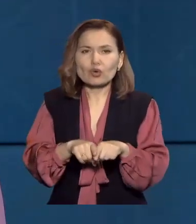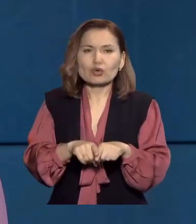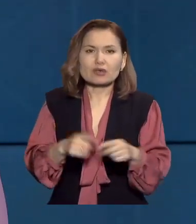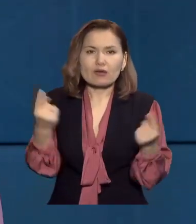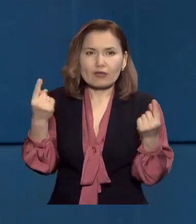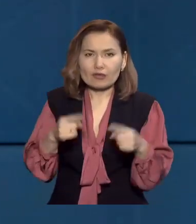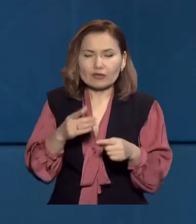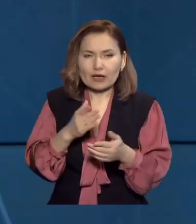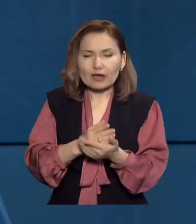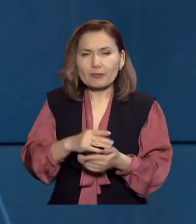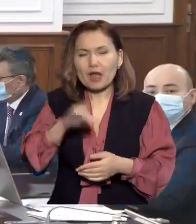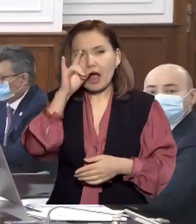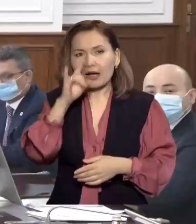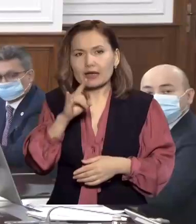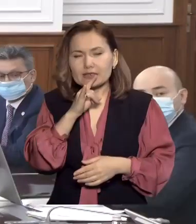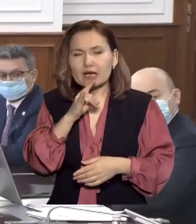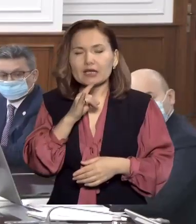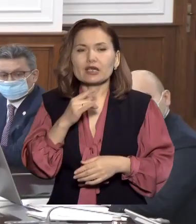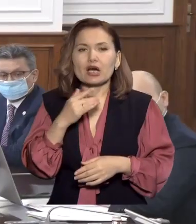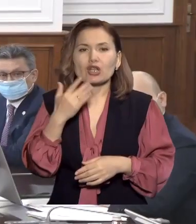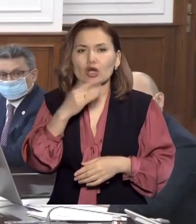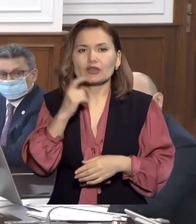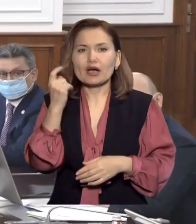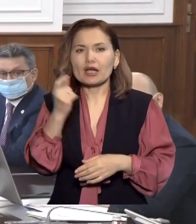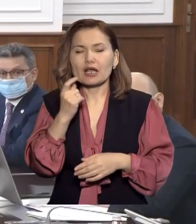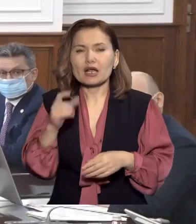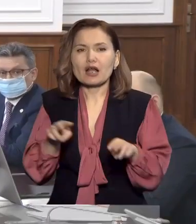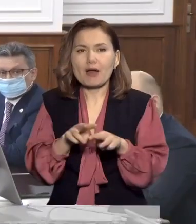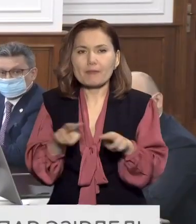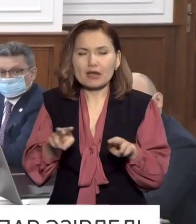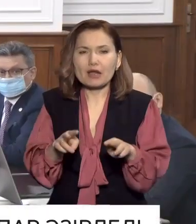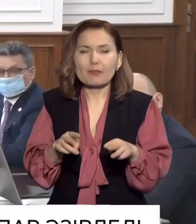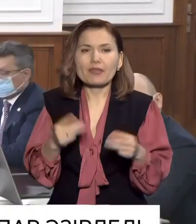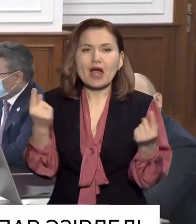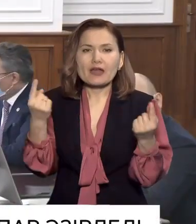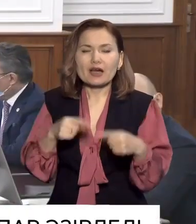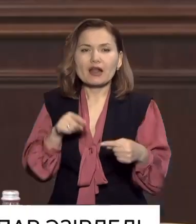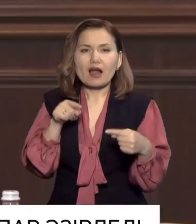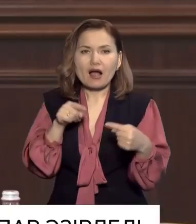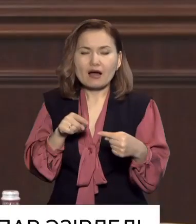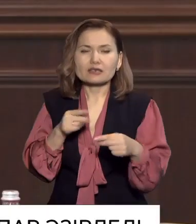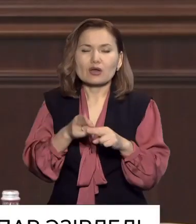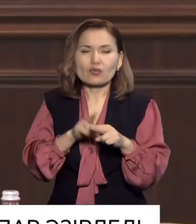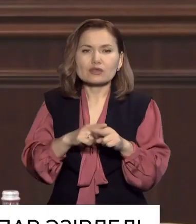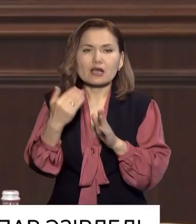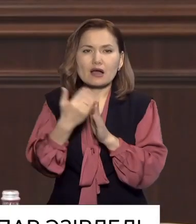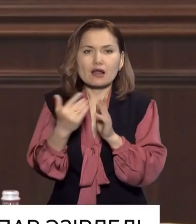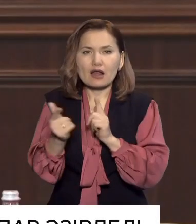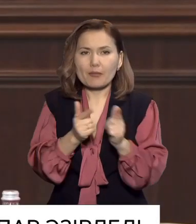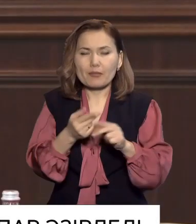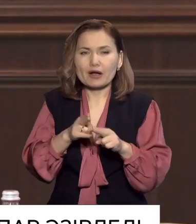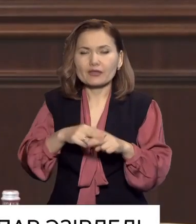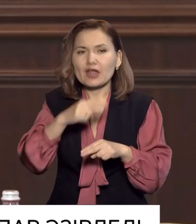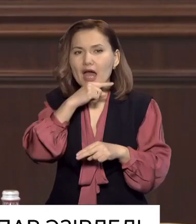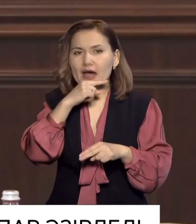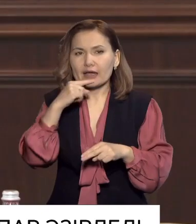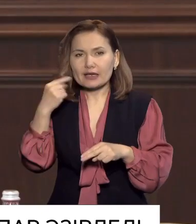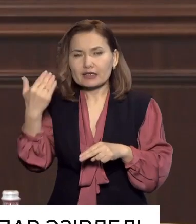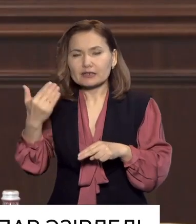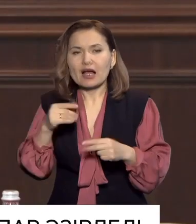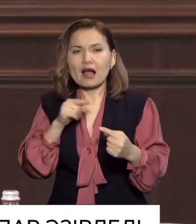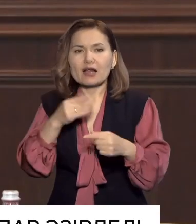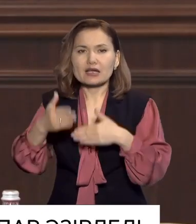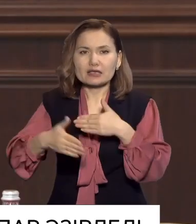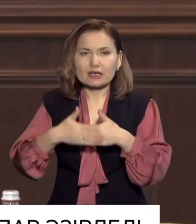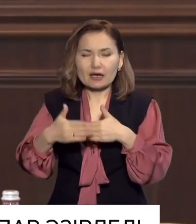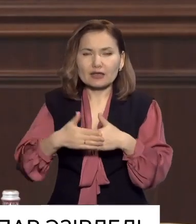етеді. Сондықтан ұлттық экономика министрі дағдарысқа қарсы кешенді шаралар әзірленгенін айтты. Ресейге қарсы санкциялар салдарынан